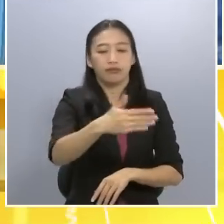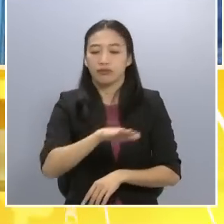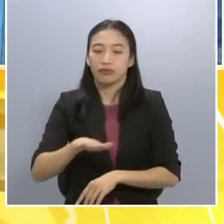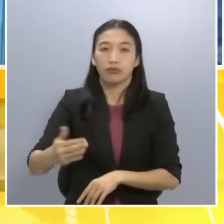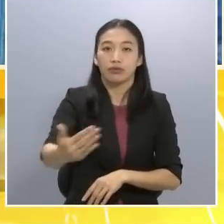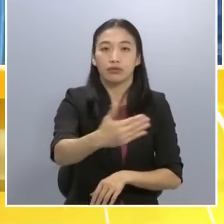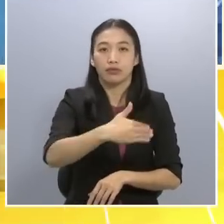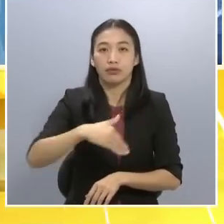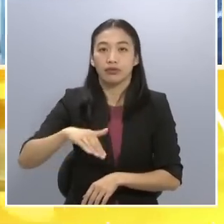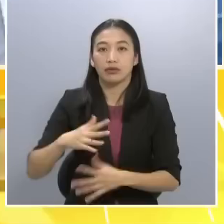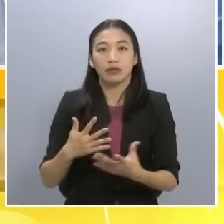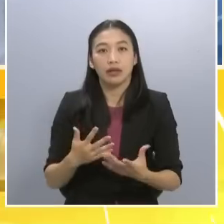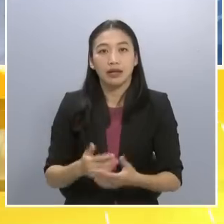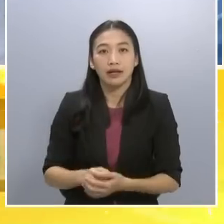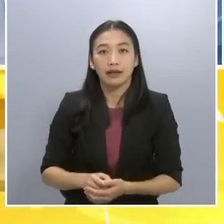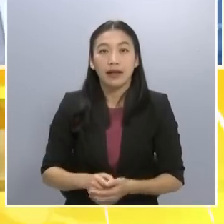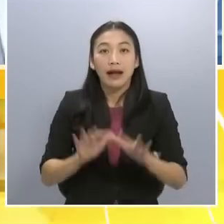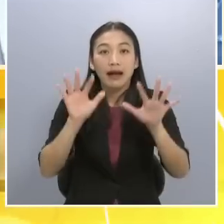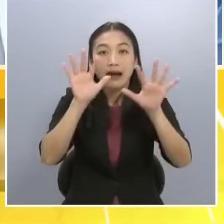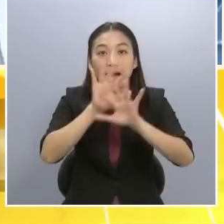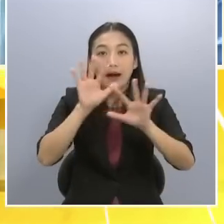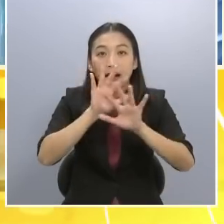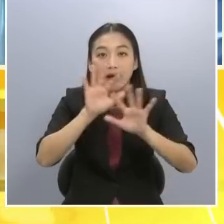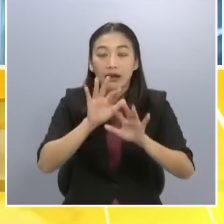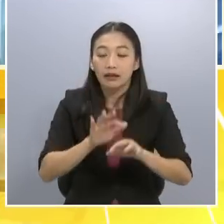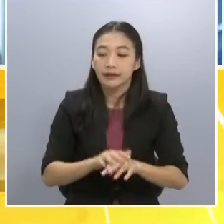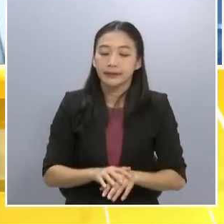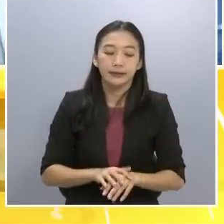ไรนะมีเท่าไหร่เอามาให้หมด